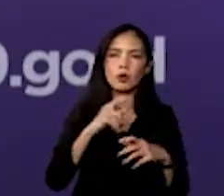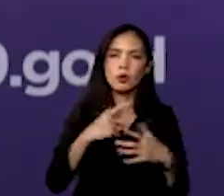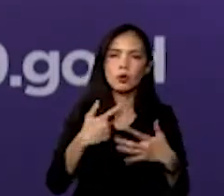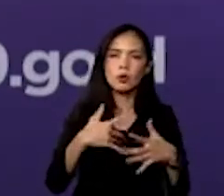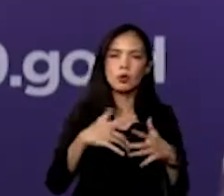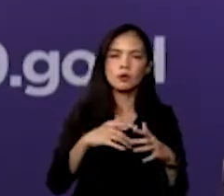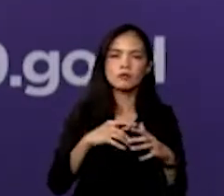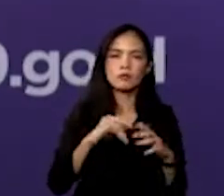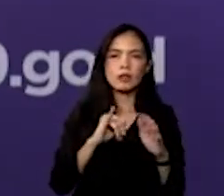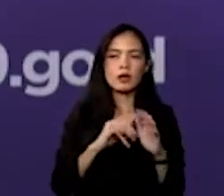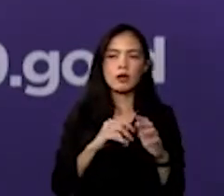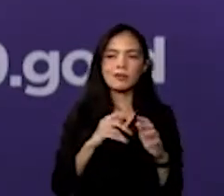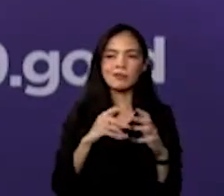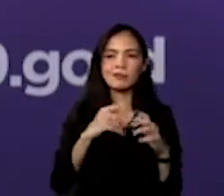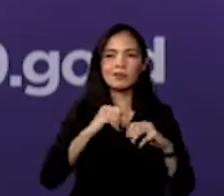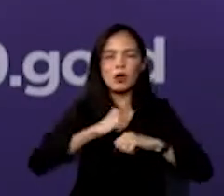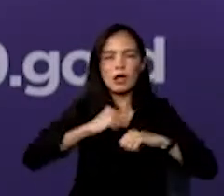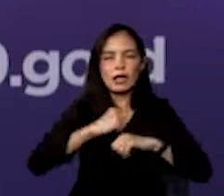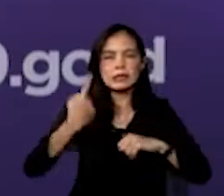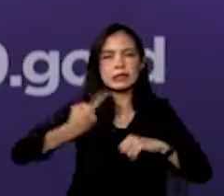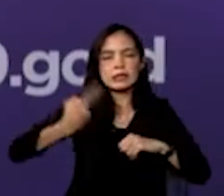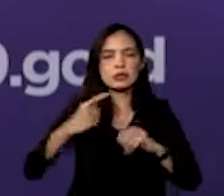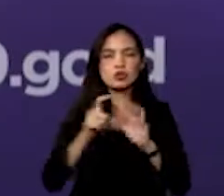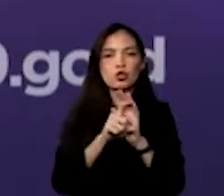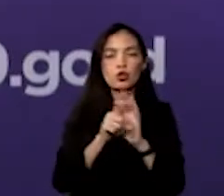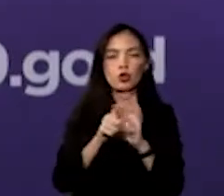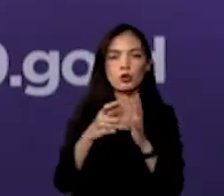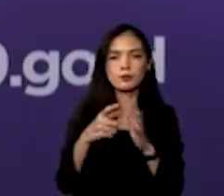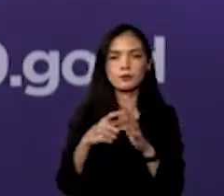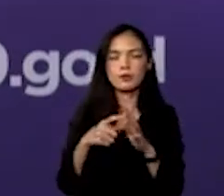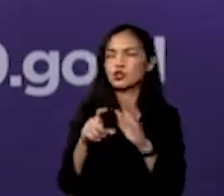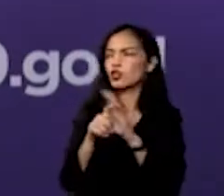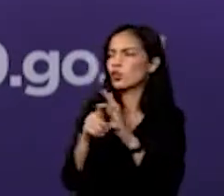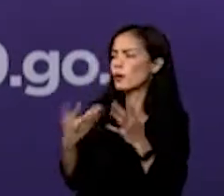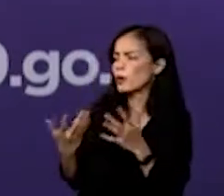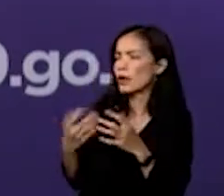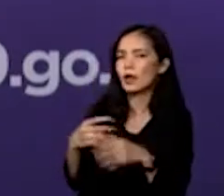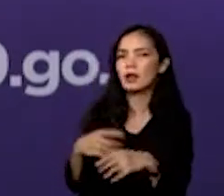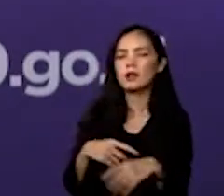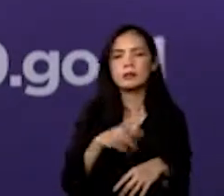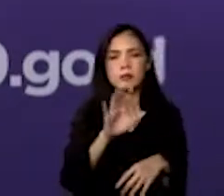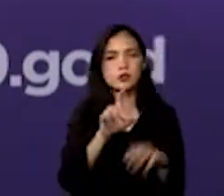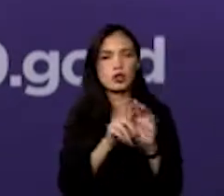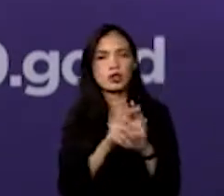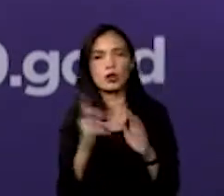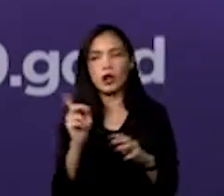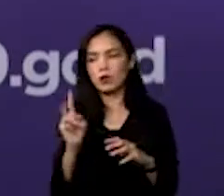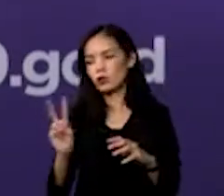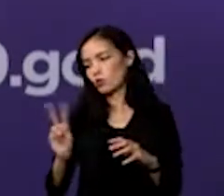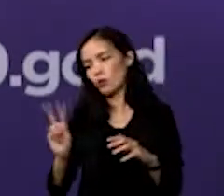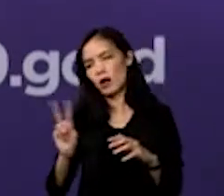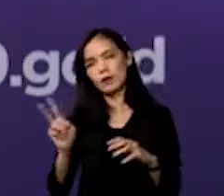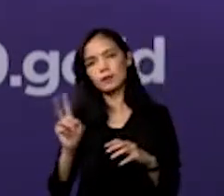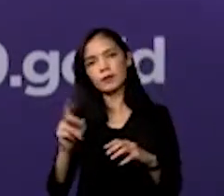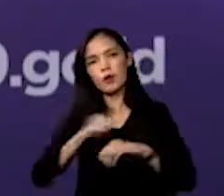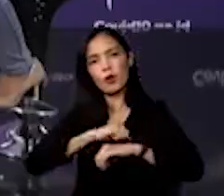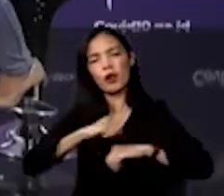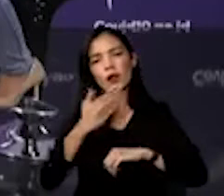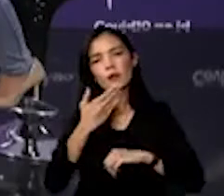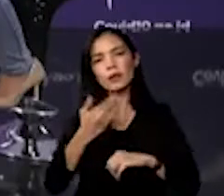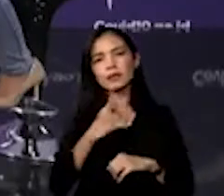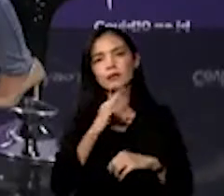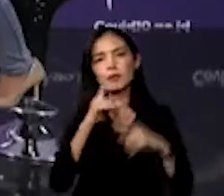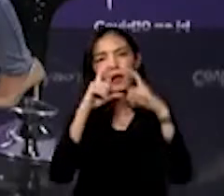contohnya seperti apa Do kalau misalnya kita-kita ini ya mungkin Maulana atau ini Idris olahraga biasa pakai